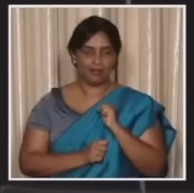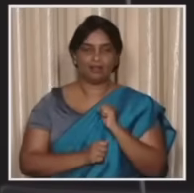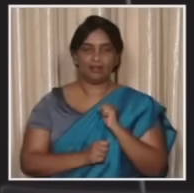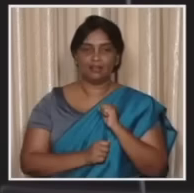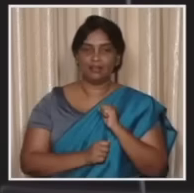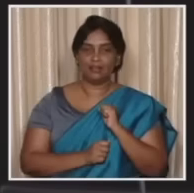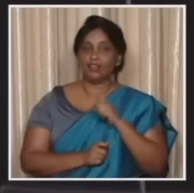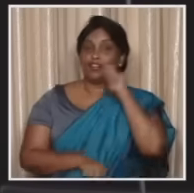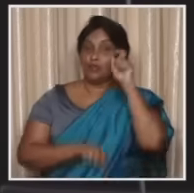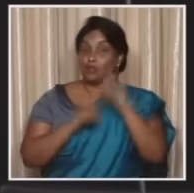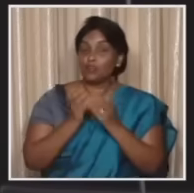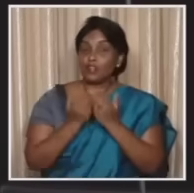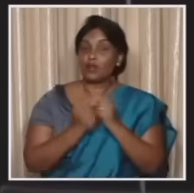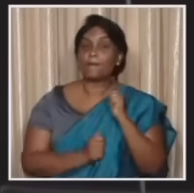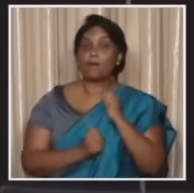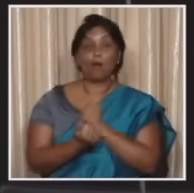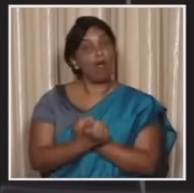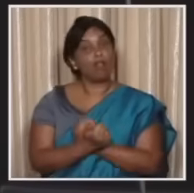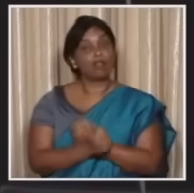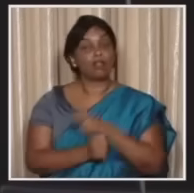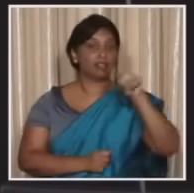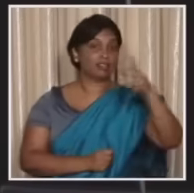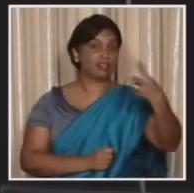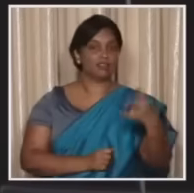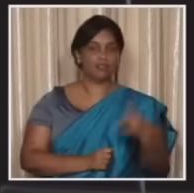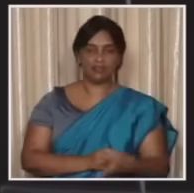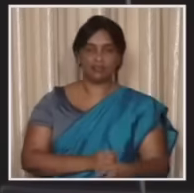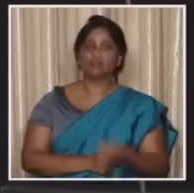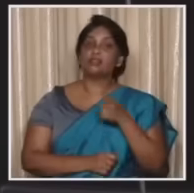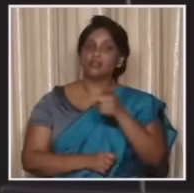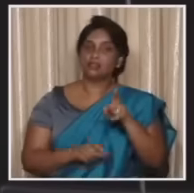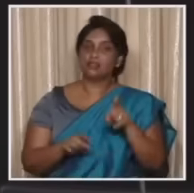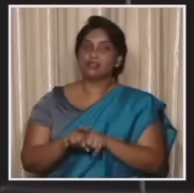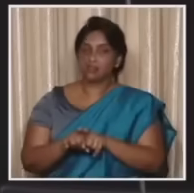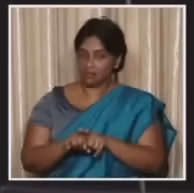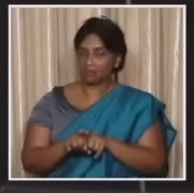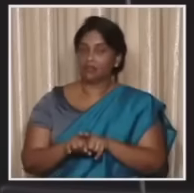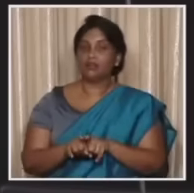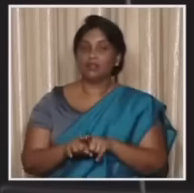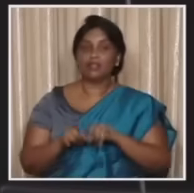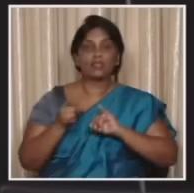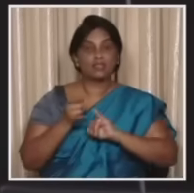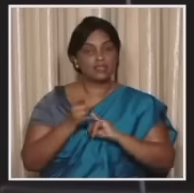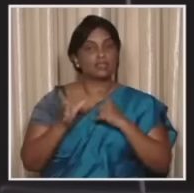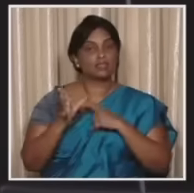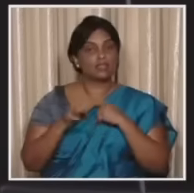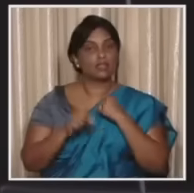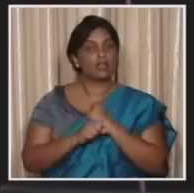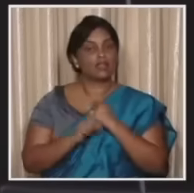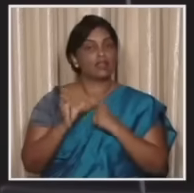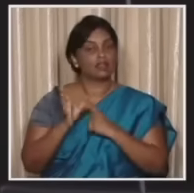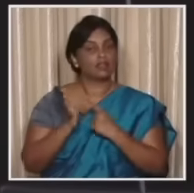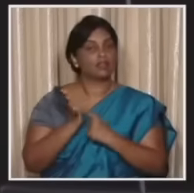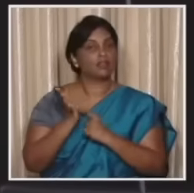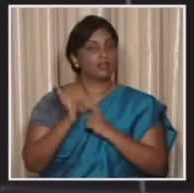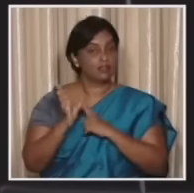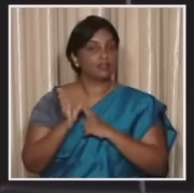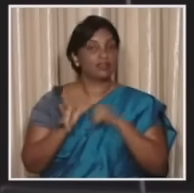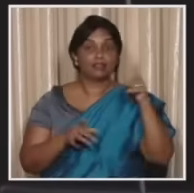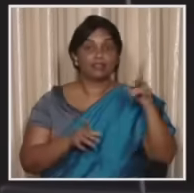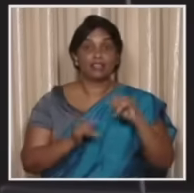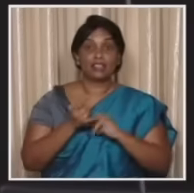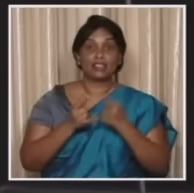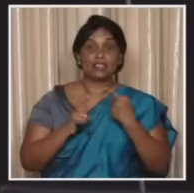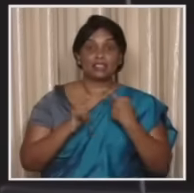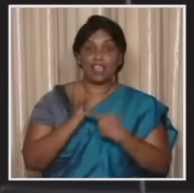හරිද? ජනතාව හිටියේ 50යි පොලිස් නිලධාරීන් හිටියේ 200ක් විතර. ඉතින් ඒ නිසා අපි සාගර රත්නාය මැතිතුමාටත් කියනවා එයාගේ අර ඉන්නෝනේ